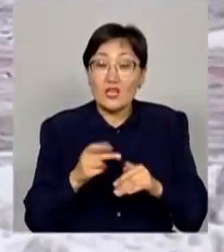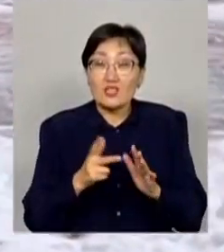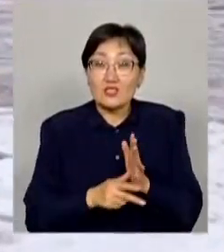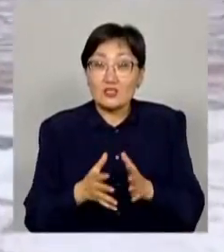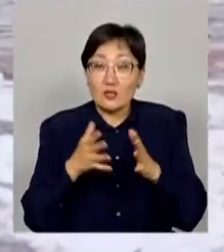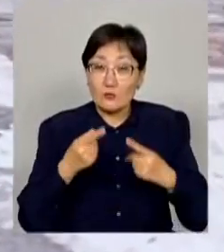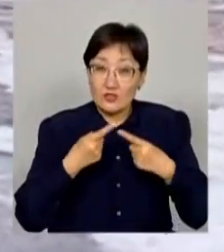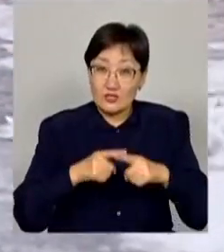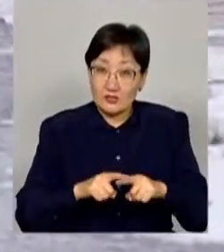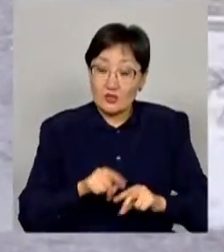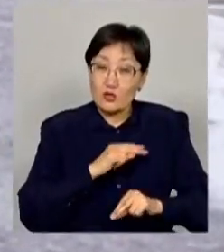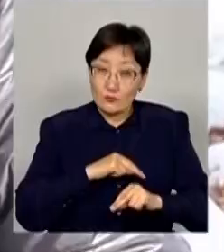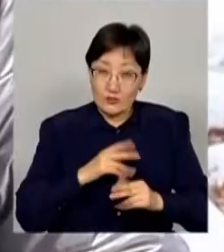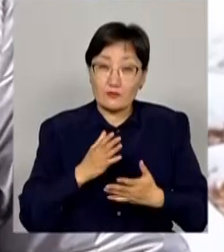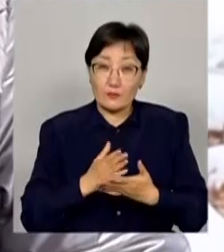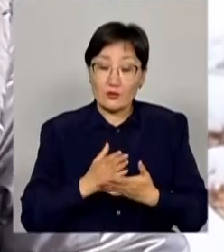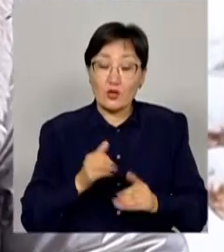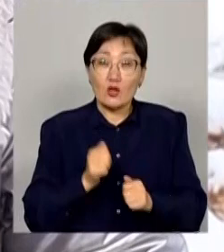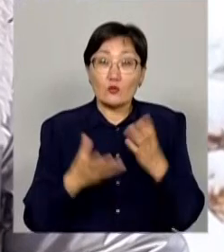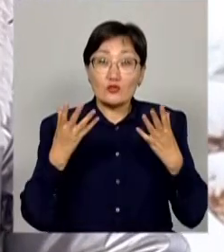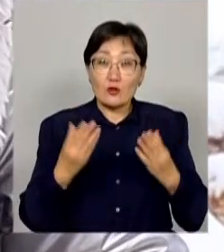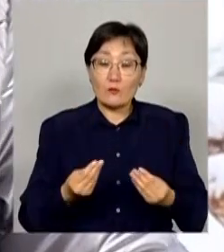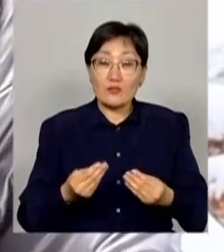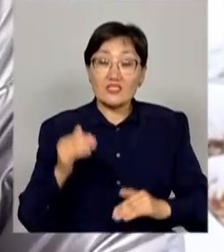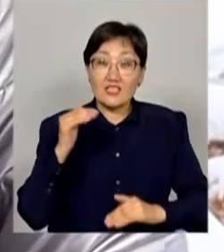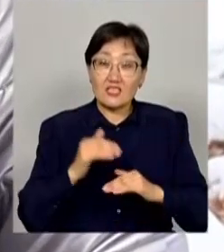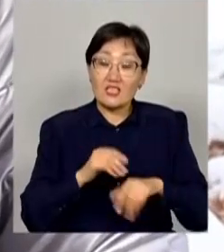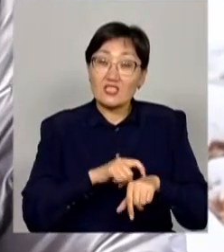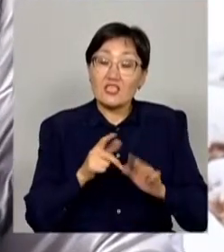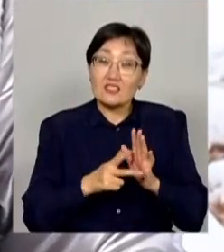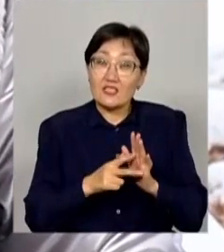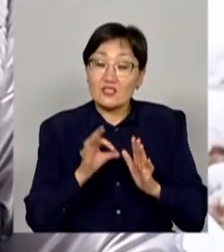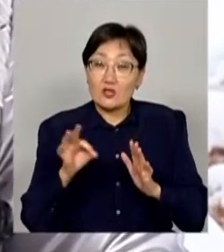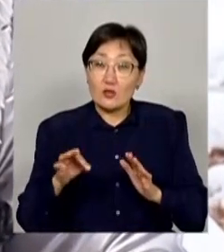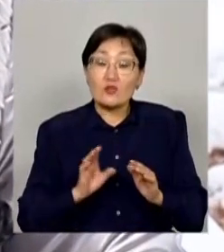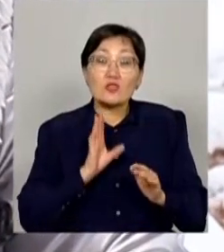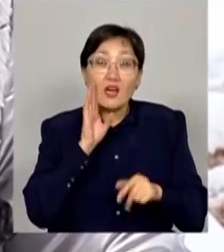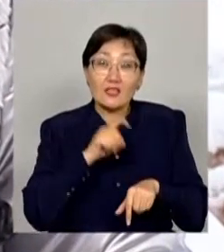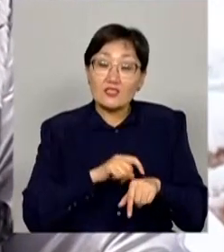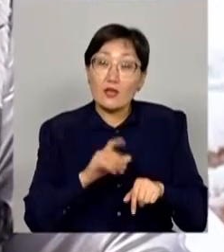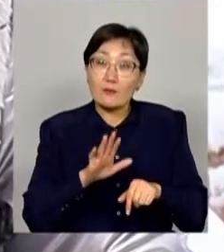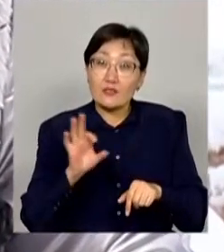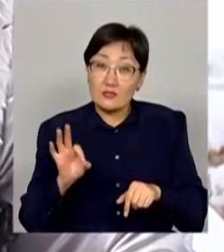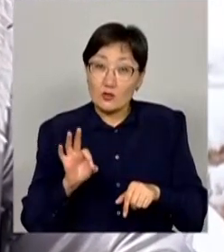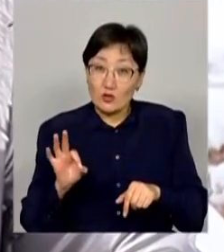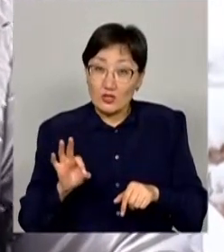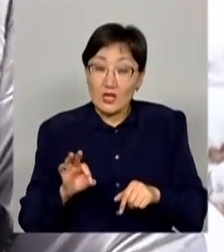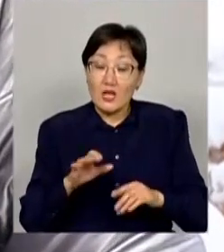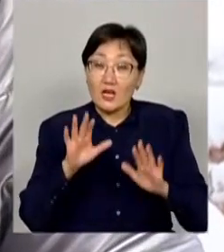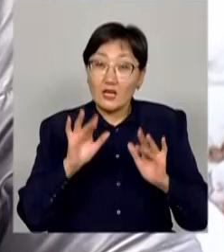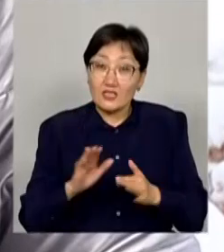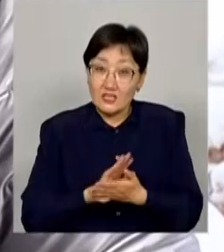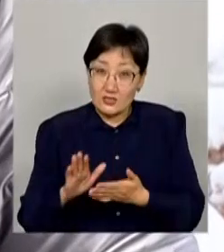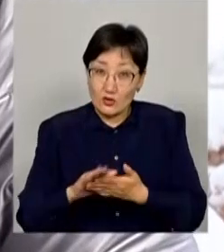астам техника жұмылдырылыпты. Күнделікті бізде кешкі 8-ден таңғы 5-ке дейін қарды тазалау бойынша жұмыстар өткізілсе, одан